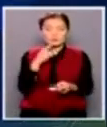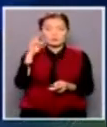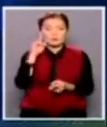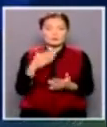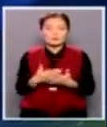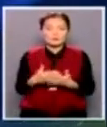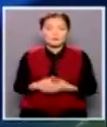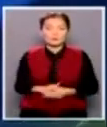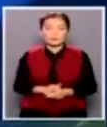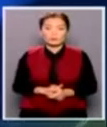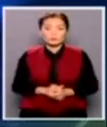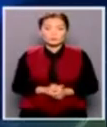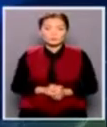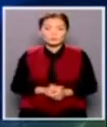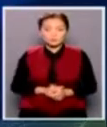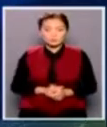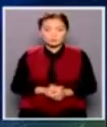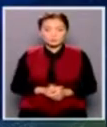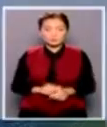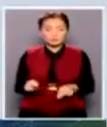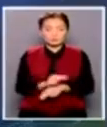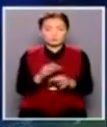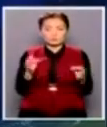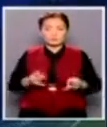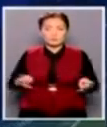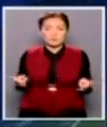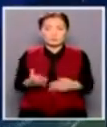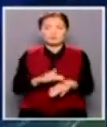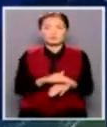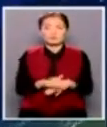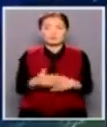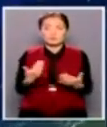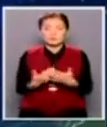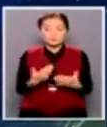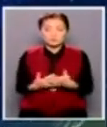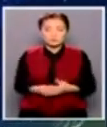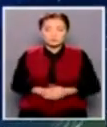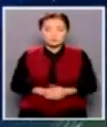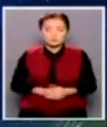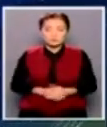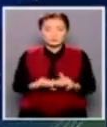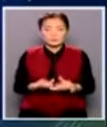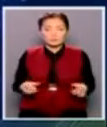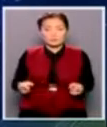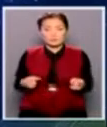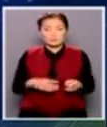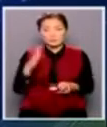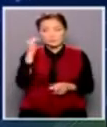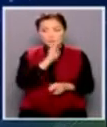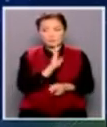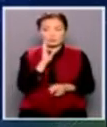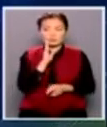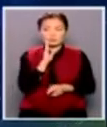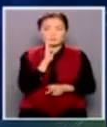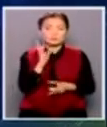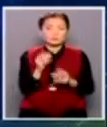бар. Ұяда не көрсең, ұшқанда соны ілерсің дейді. Бұған дәлел, мынау баласын тастап кеткен аналардың